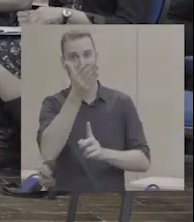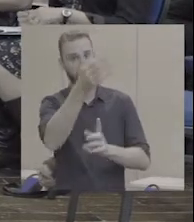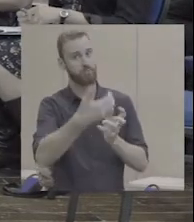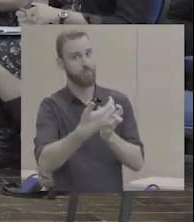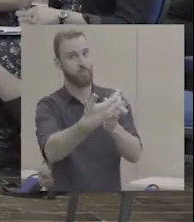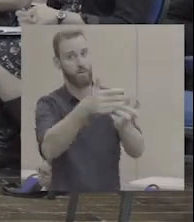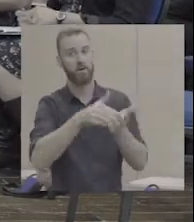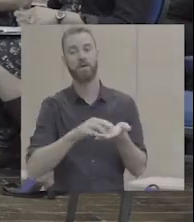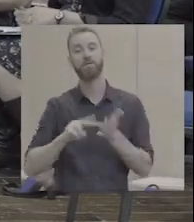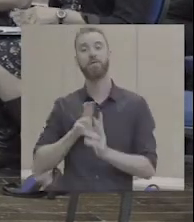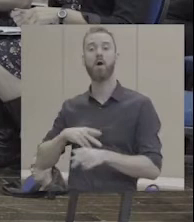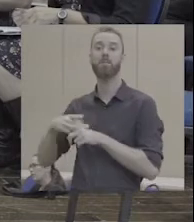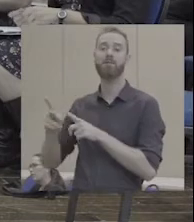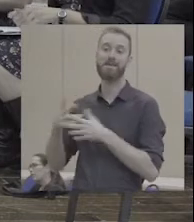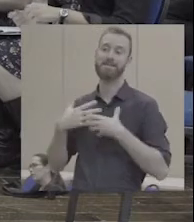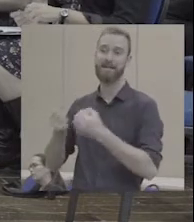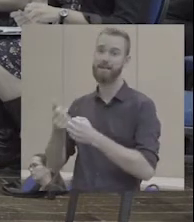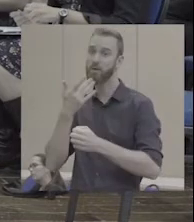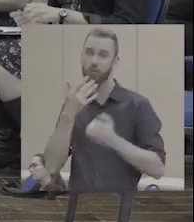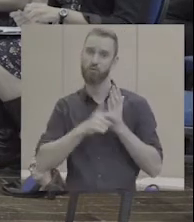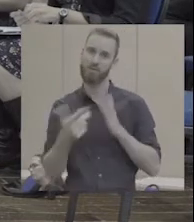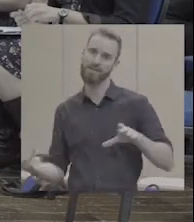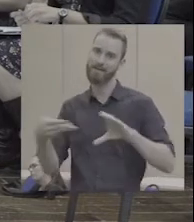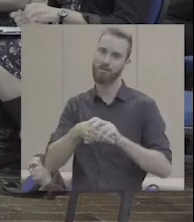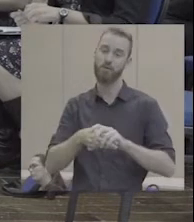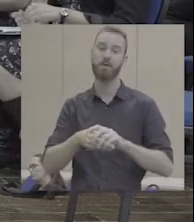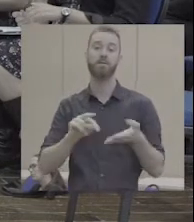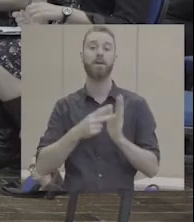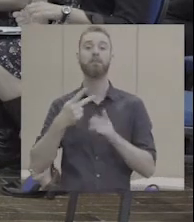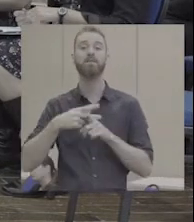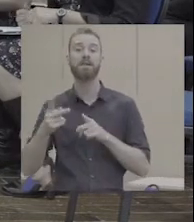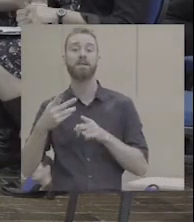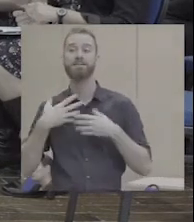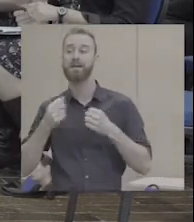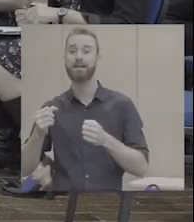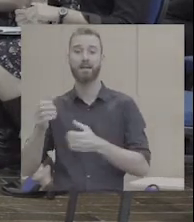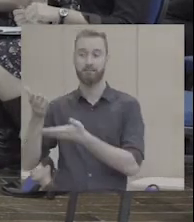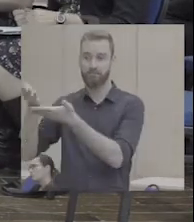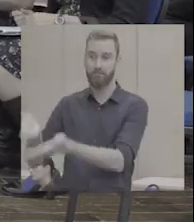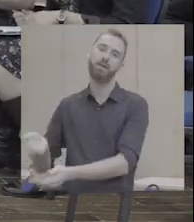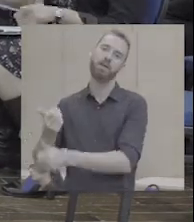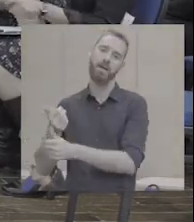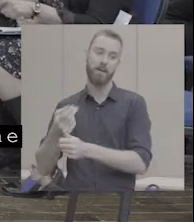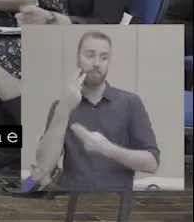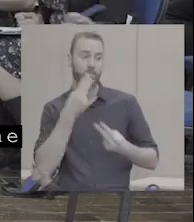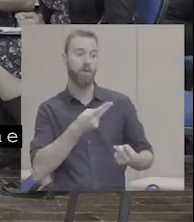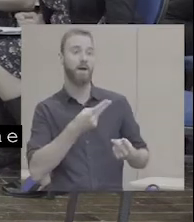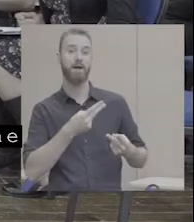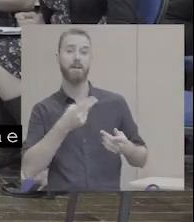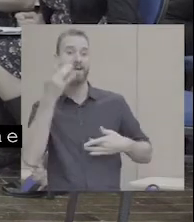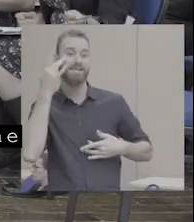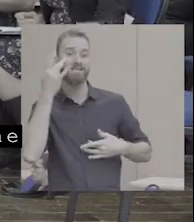raison pour laquelle on a un professionnel de la santé qu'on veut inclure dans le dossier. C'est que ces professionnels-là sont là pour voir aussi au niveau de l'évolution